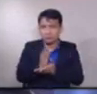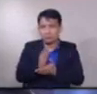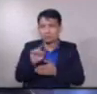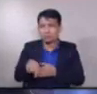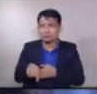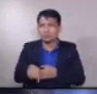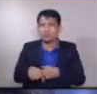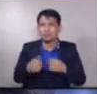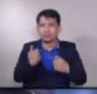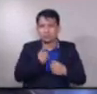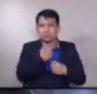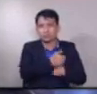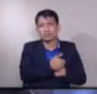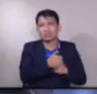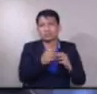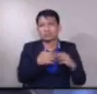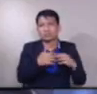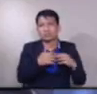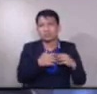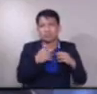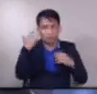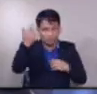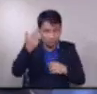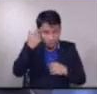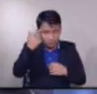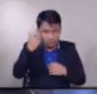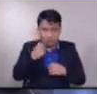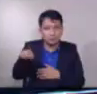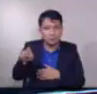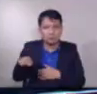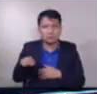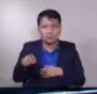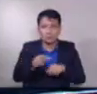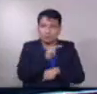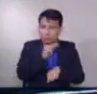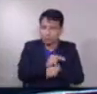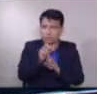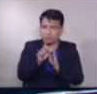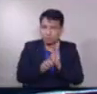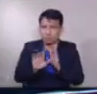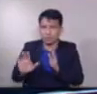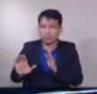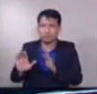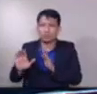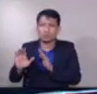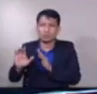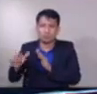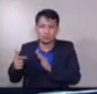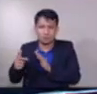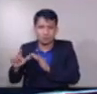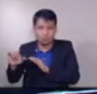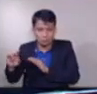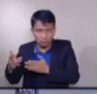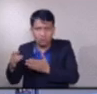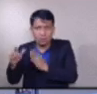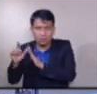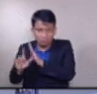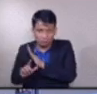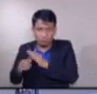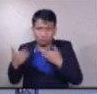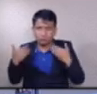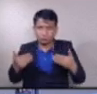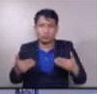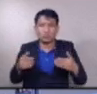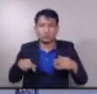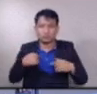is self-government. It's not just autonomy na sasabihin natin governance. So ito ang kaparaanan mo para isulong yan, tumakbo